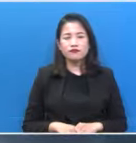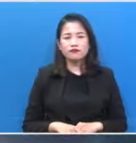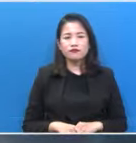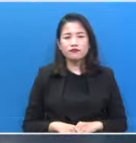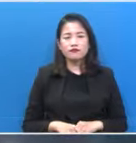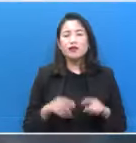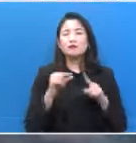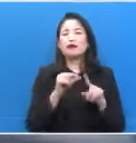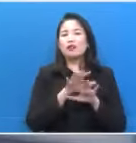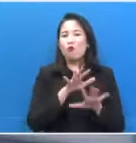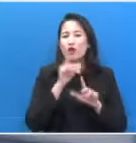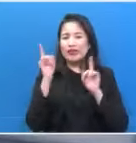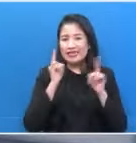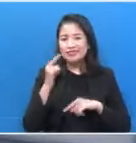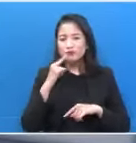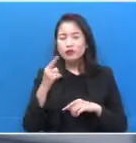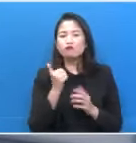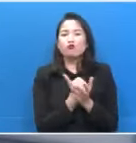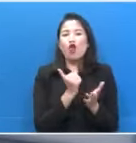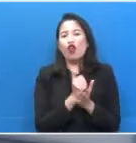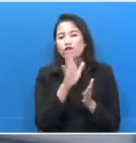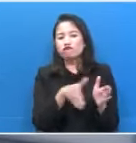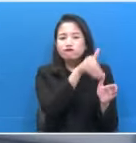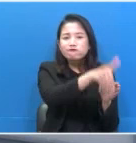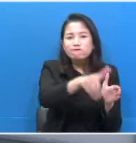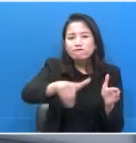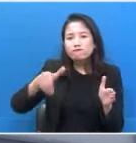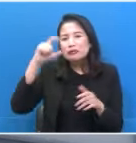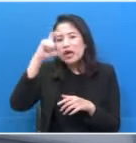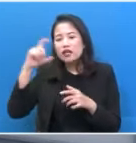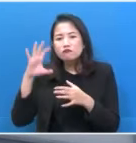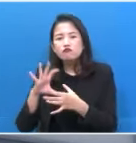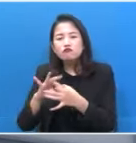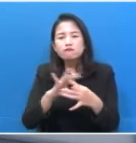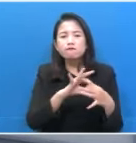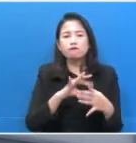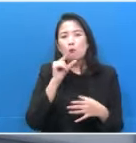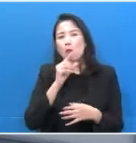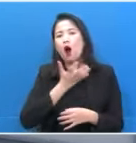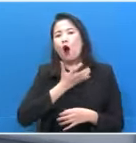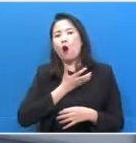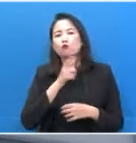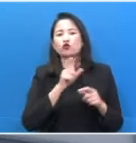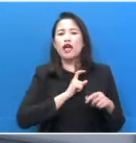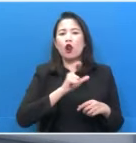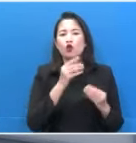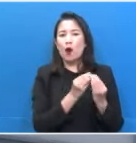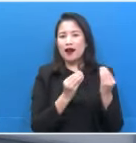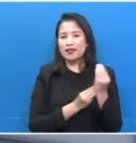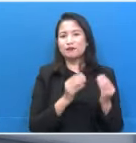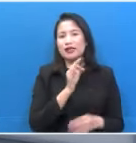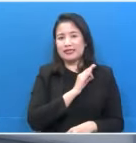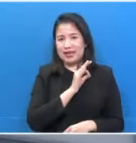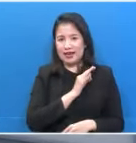Saudara, partai politik semakin getol bersafari mencari kawan koalisi untuk mengusung bacapresnya. Sementara itu, elektabilitas